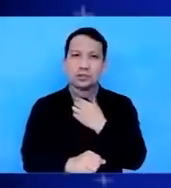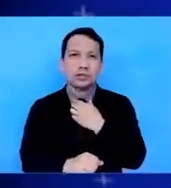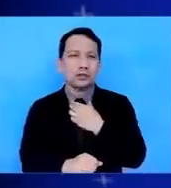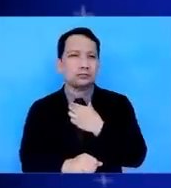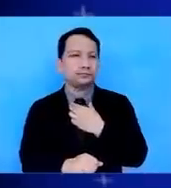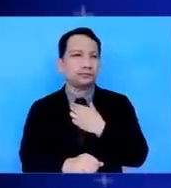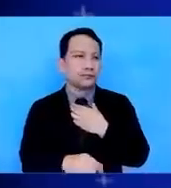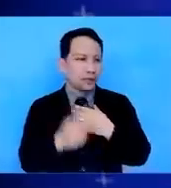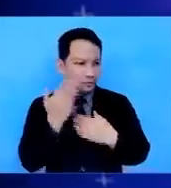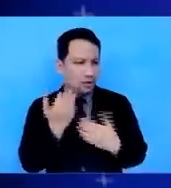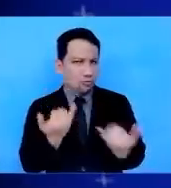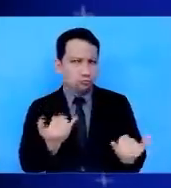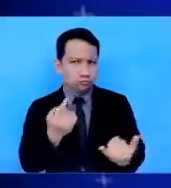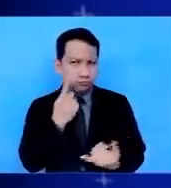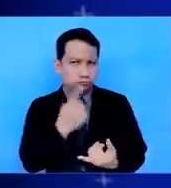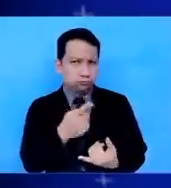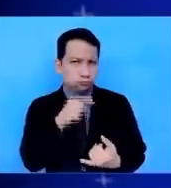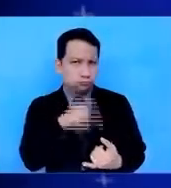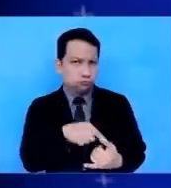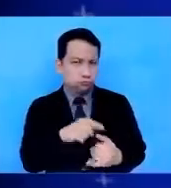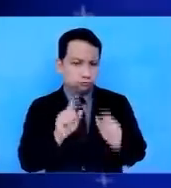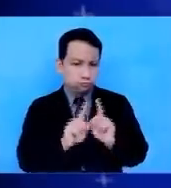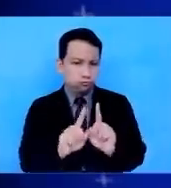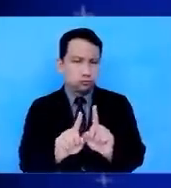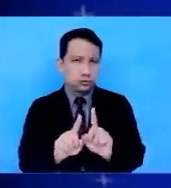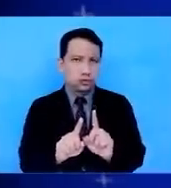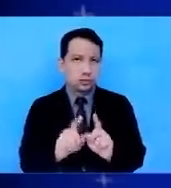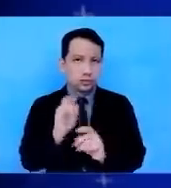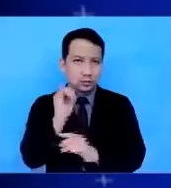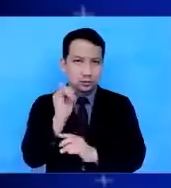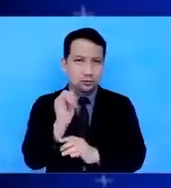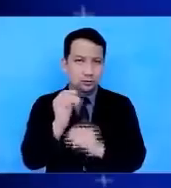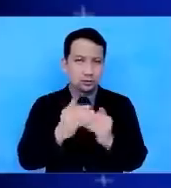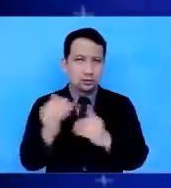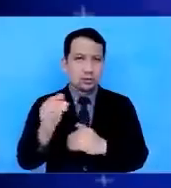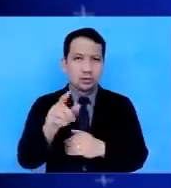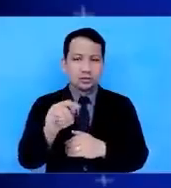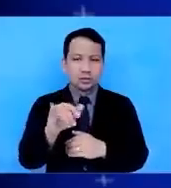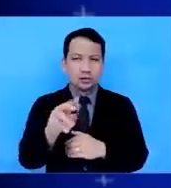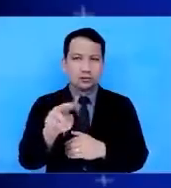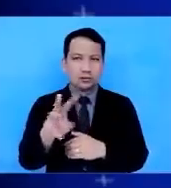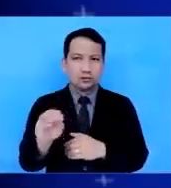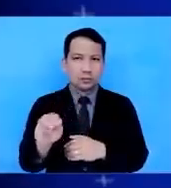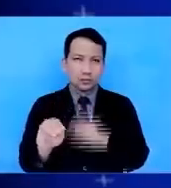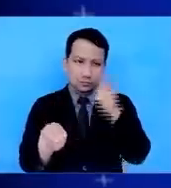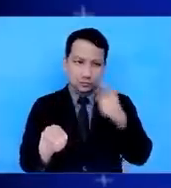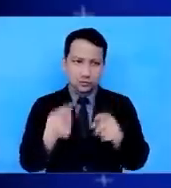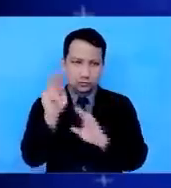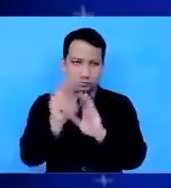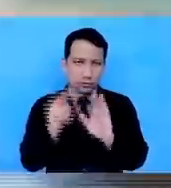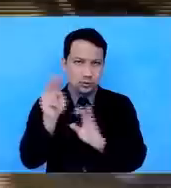Kaya naman, nang saktong makasabay niya sa daan ng mga suspect na papuntang Tayuman, agad niya itong binidyuhan.